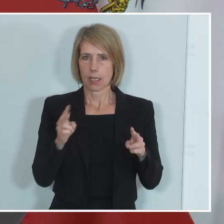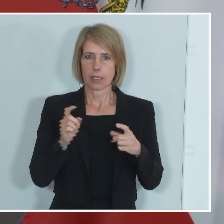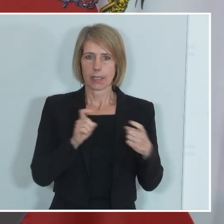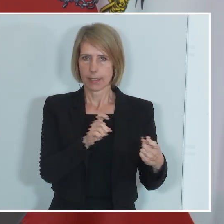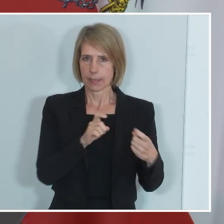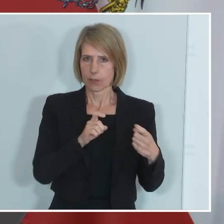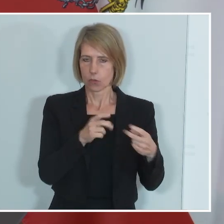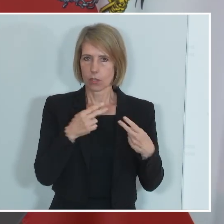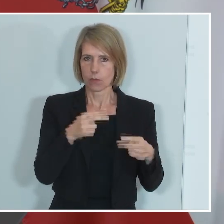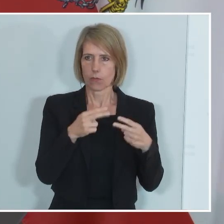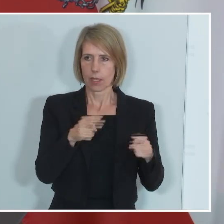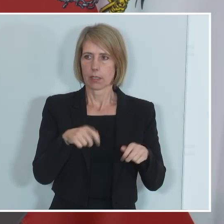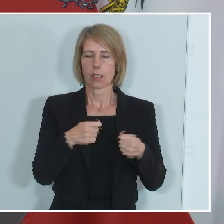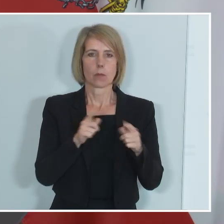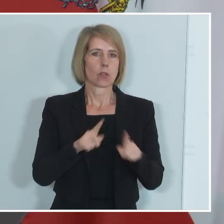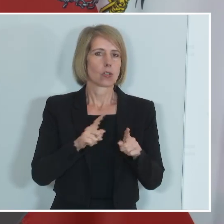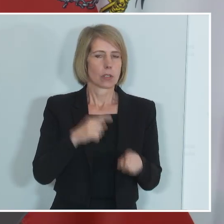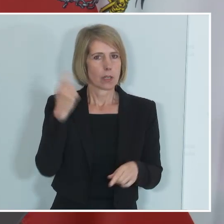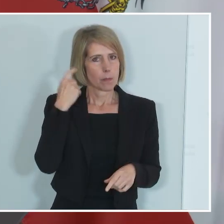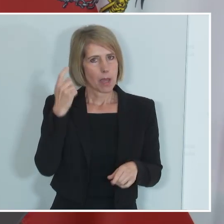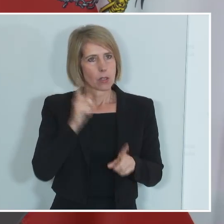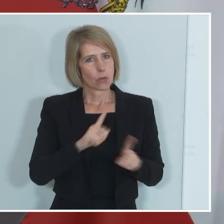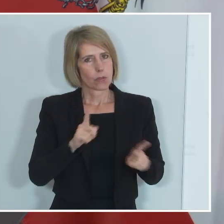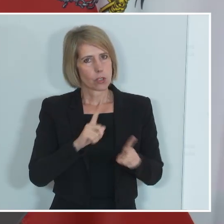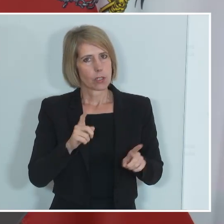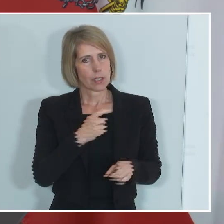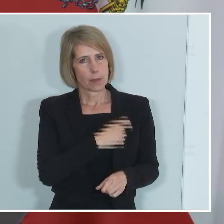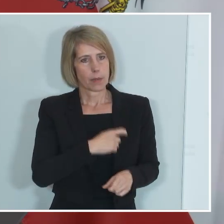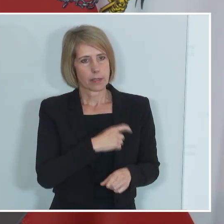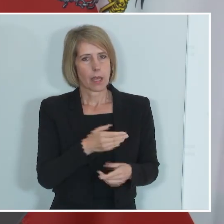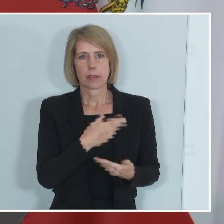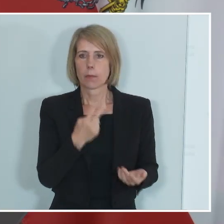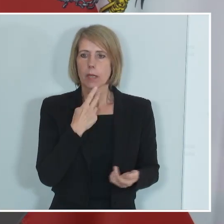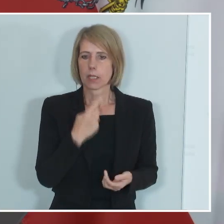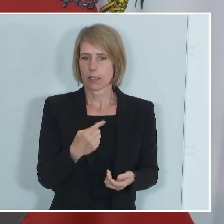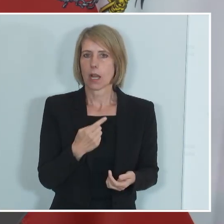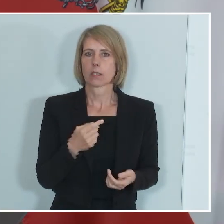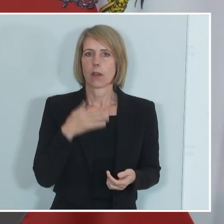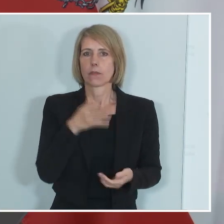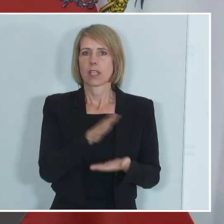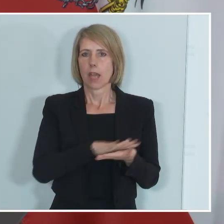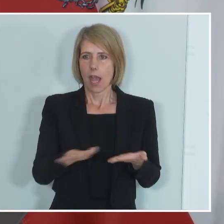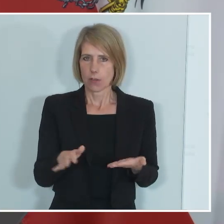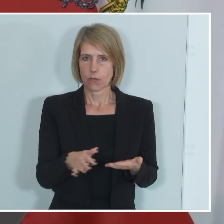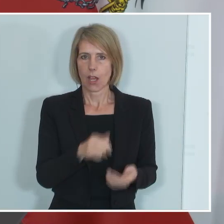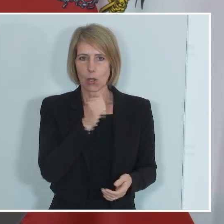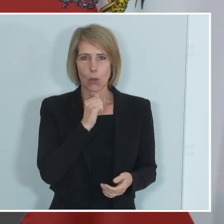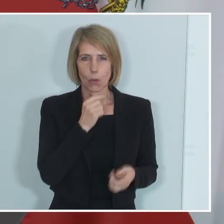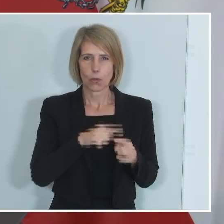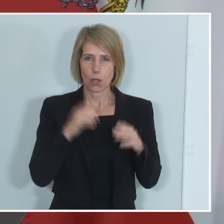gewünscht, da gibt es ja auch unterschiedliche Ansichten von unterschiedlichen Parteien. Hat keiner gesagt, dass es einfach ist, wenn zwei Parteien wie Grüne und